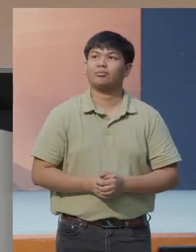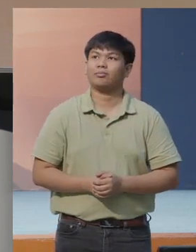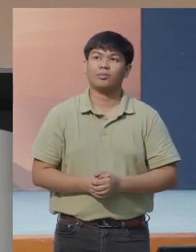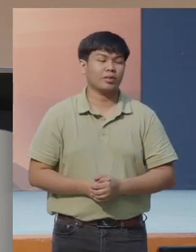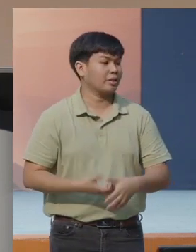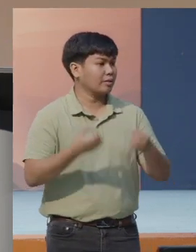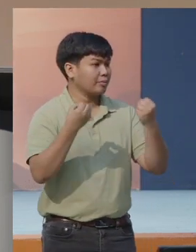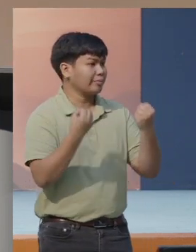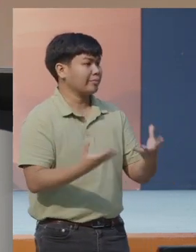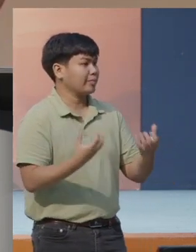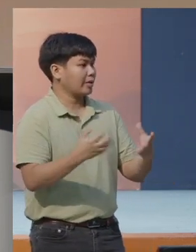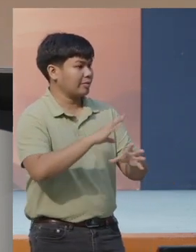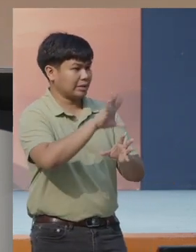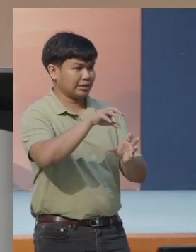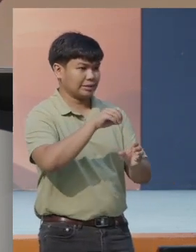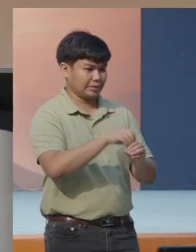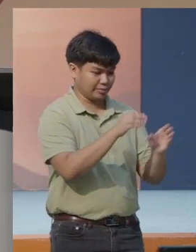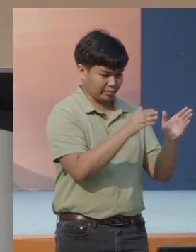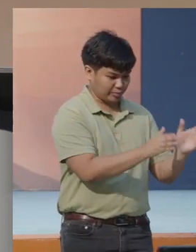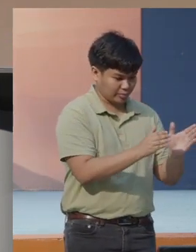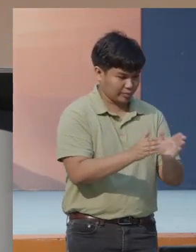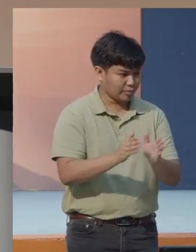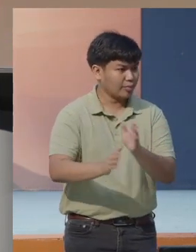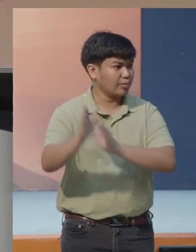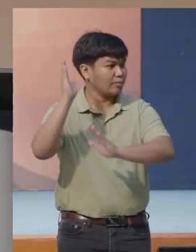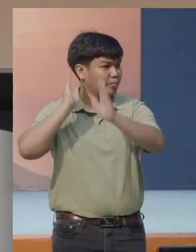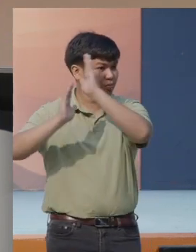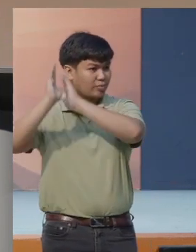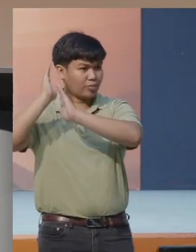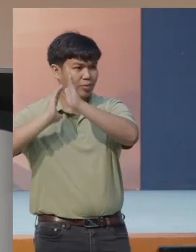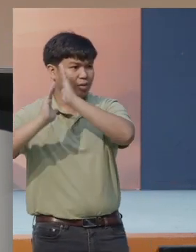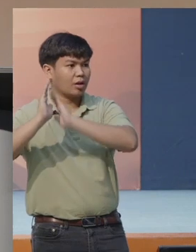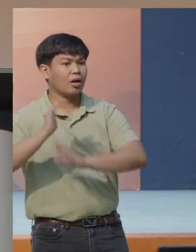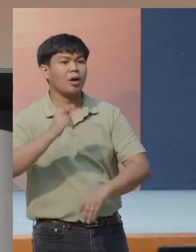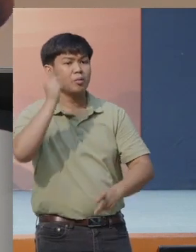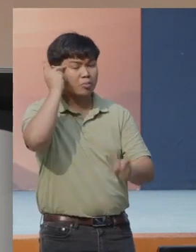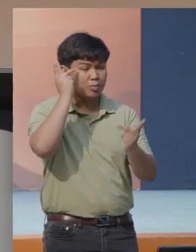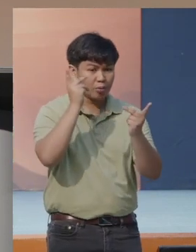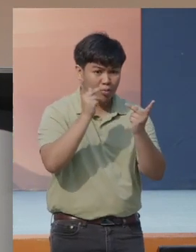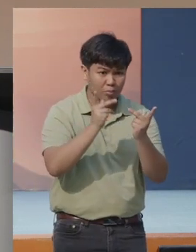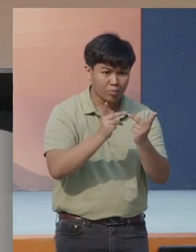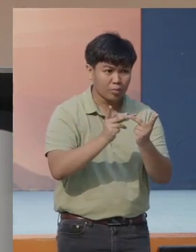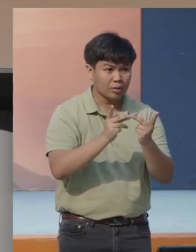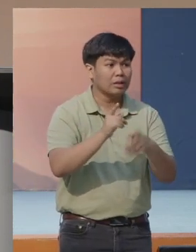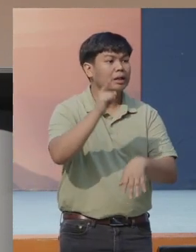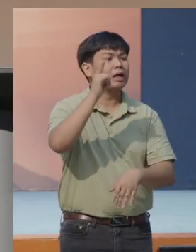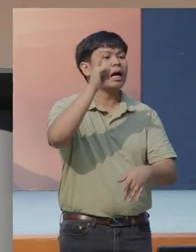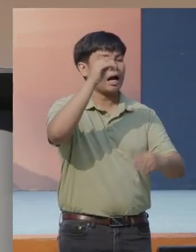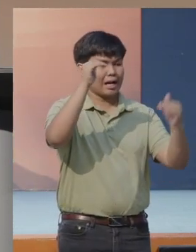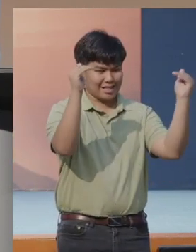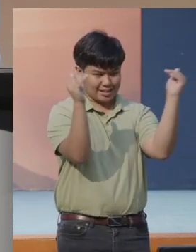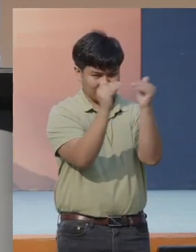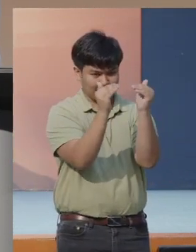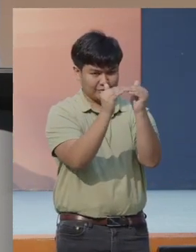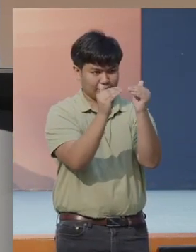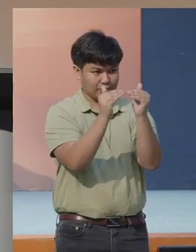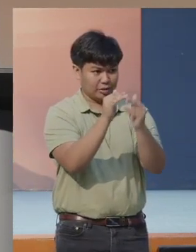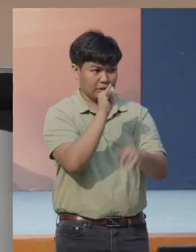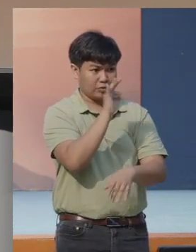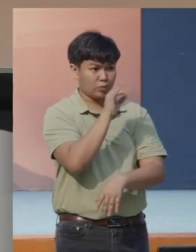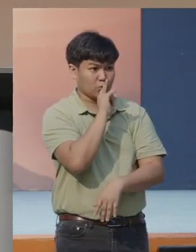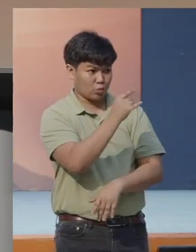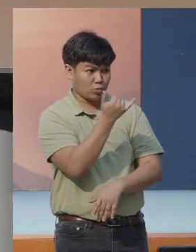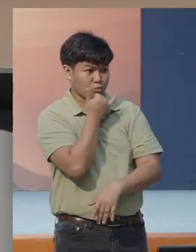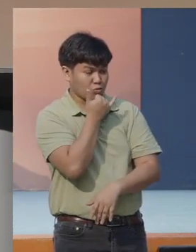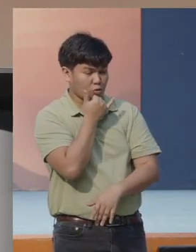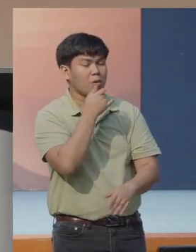Maraming involved sa process na ito, sa paglilitis na ito, para masiguro na mahatulang guilty yung guilty, at